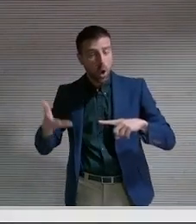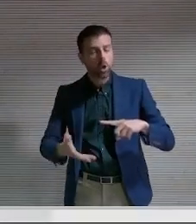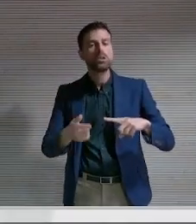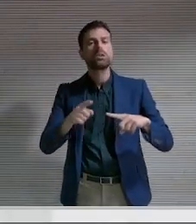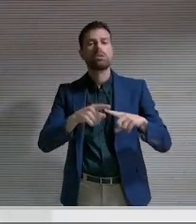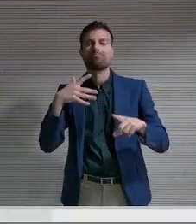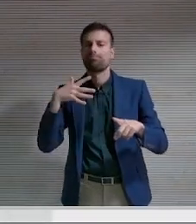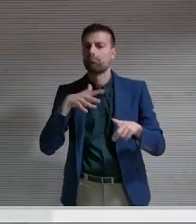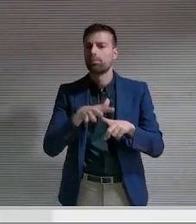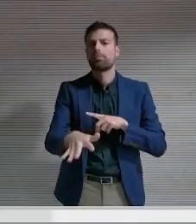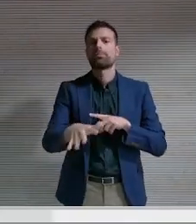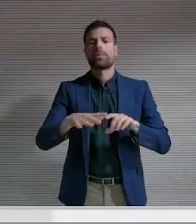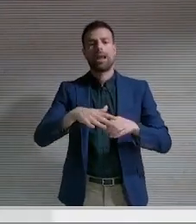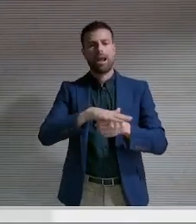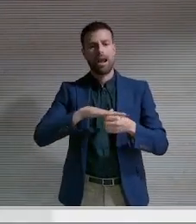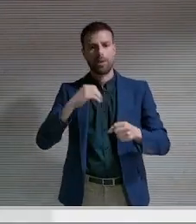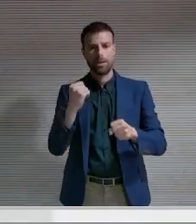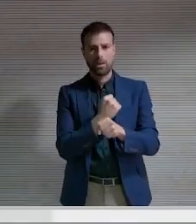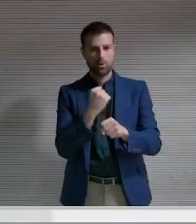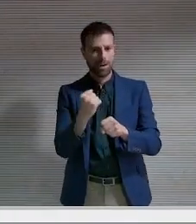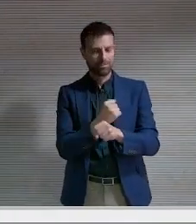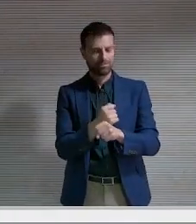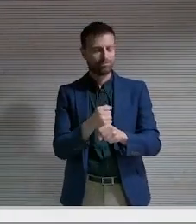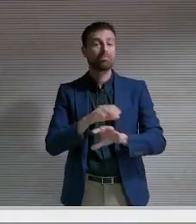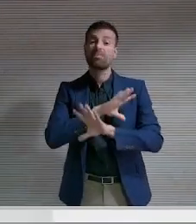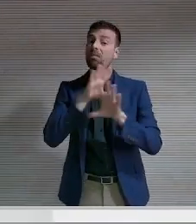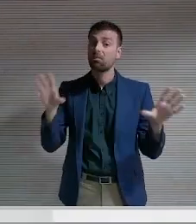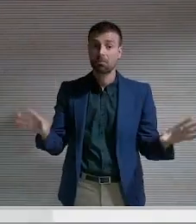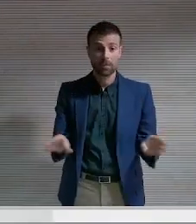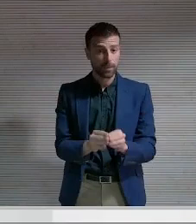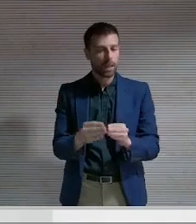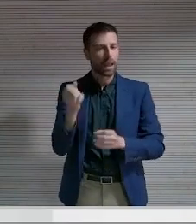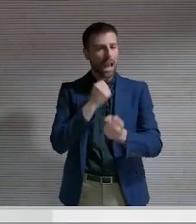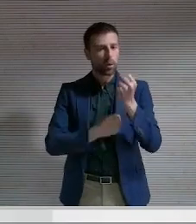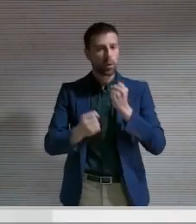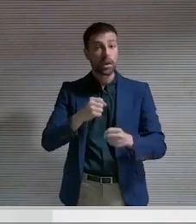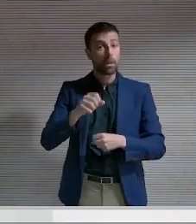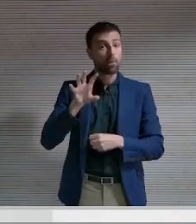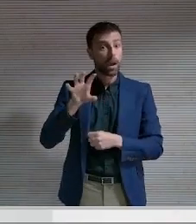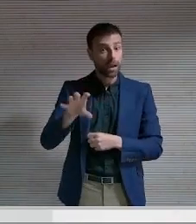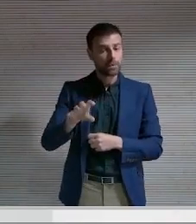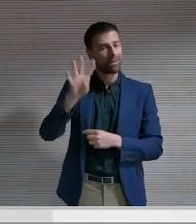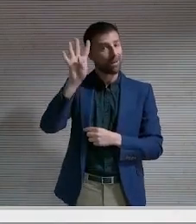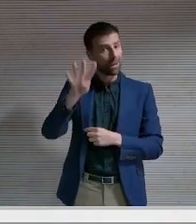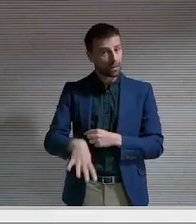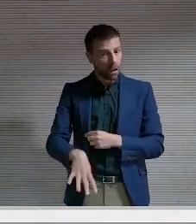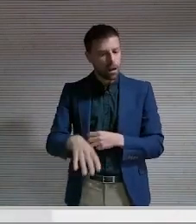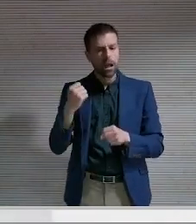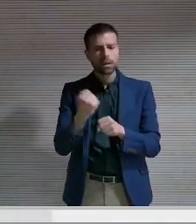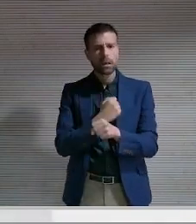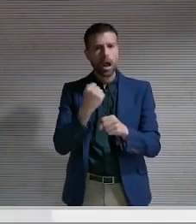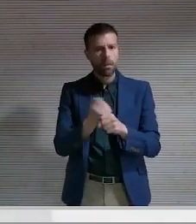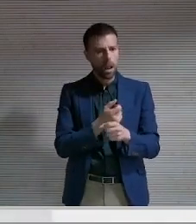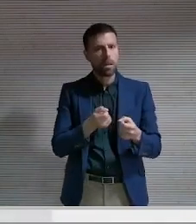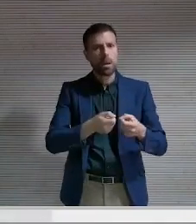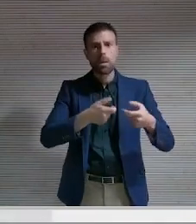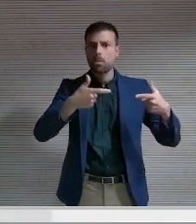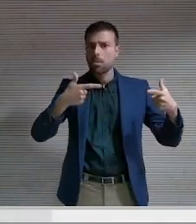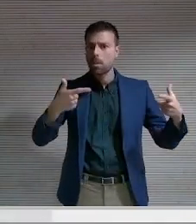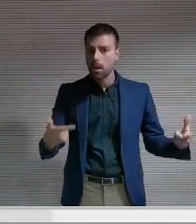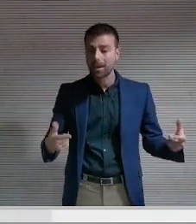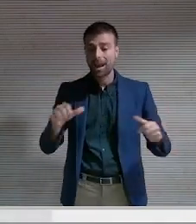del treball. En definitiva, l'economia del país, l'economia catalana, genera llocs de treball, redueix l'atur de